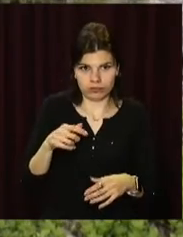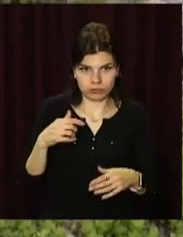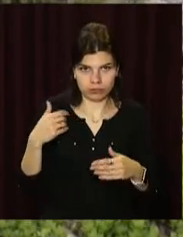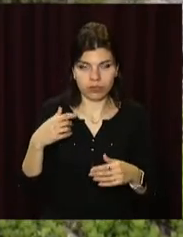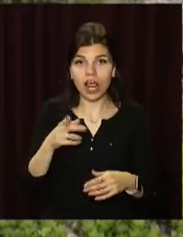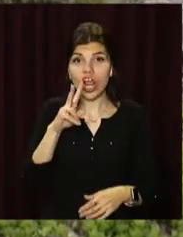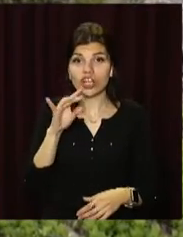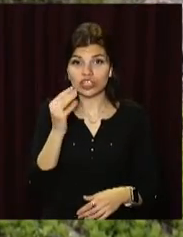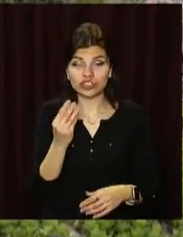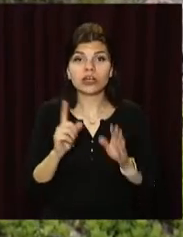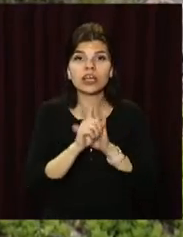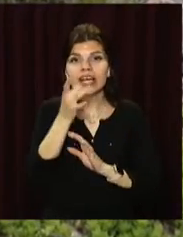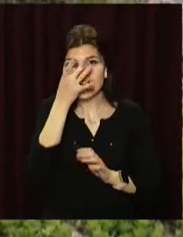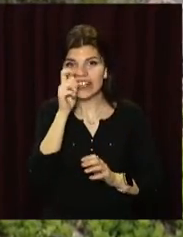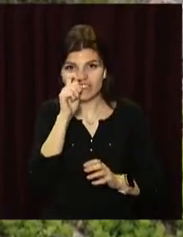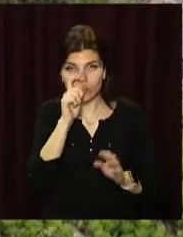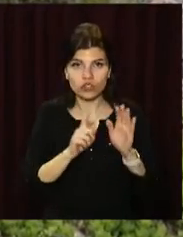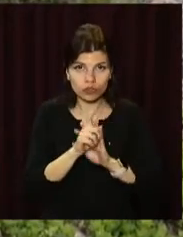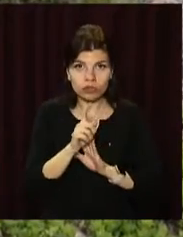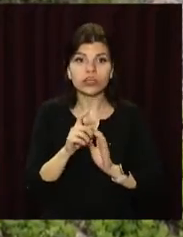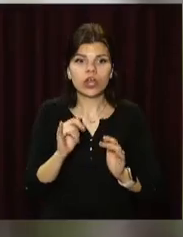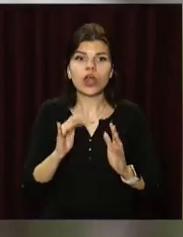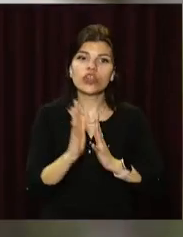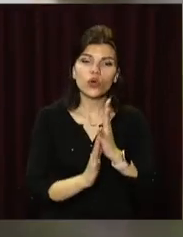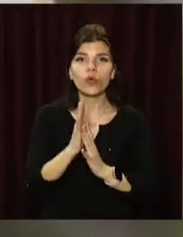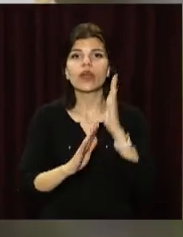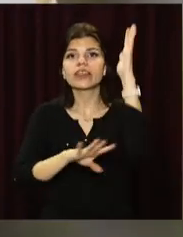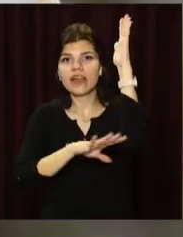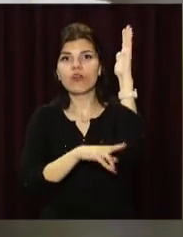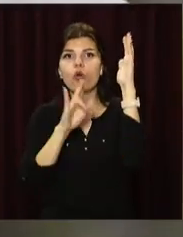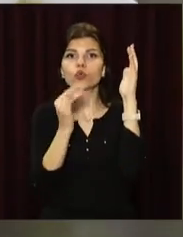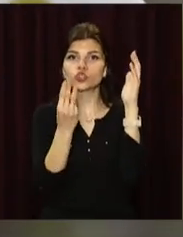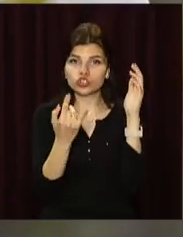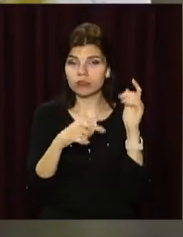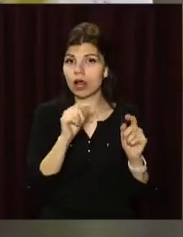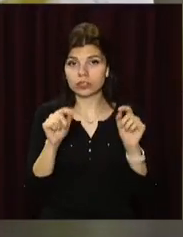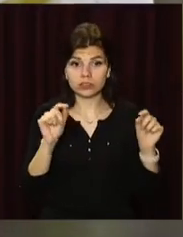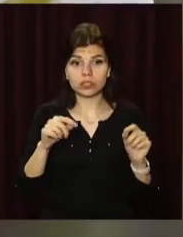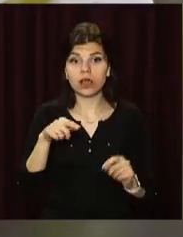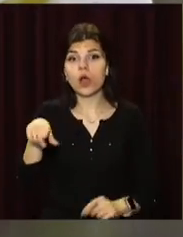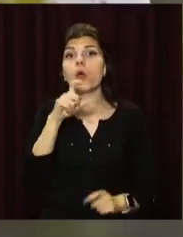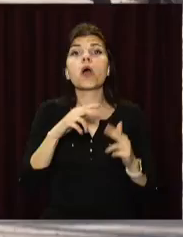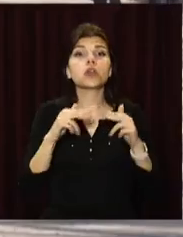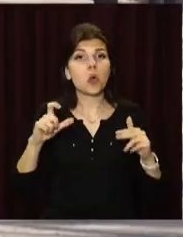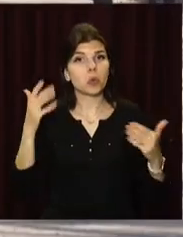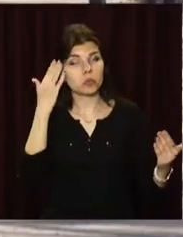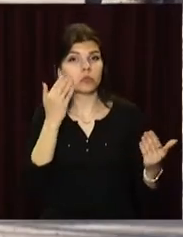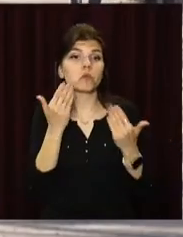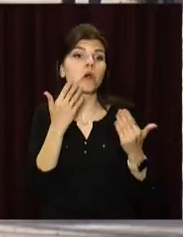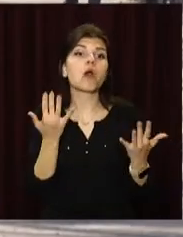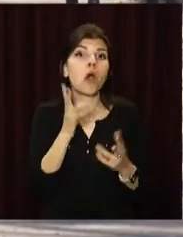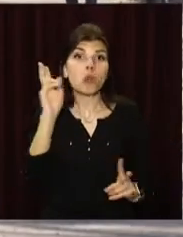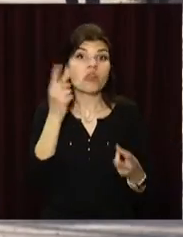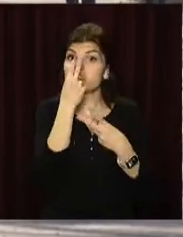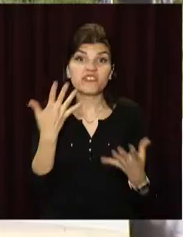Кліщі активізуються із квітня і зустрічаються у траві, на кущах і деревах до жовтня. У дніпрян ставлення до кліщів різне. Одні їх ніколи